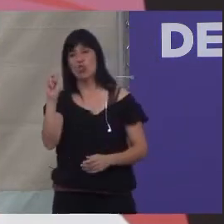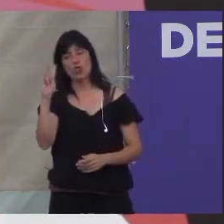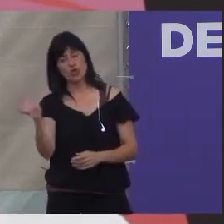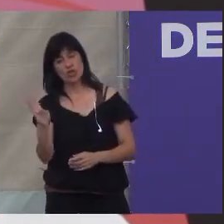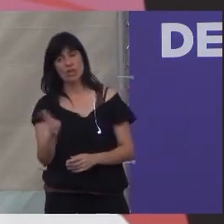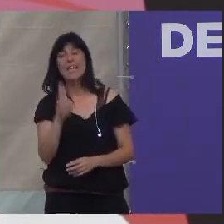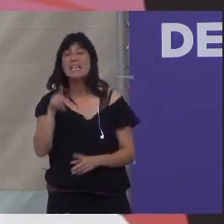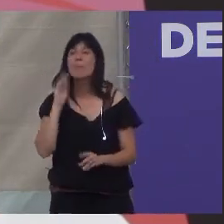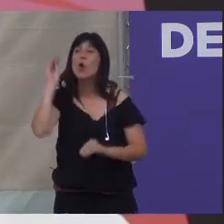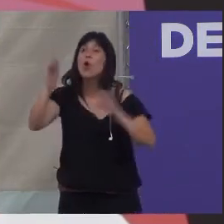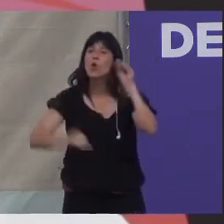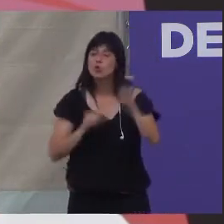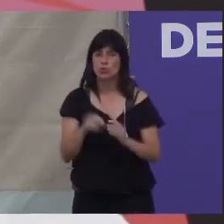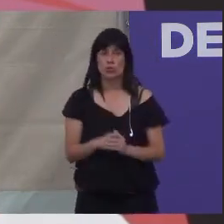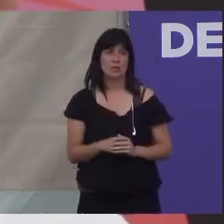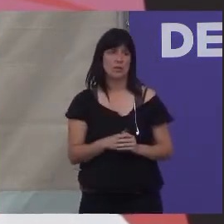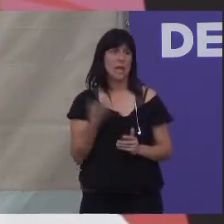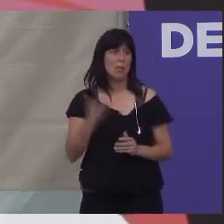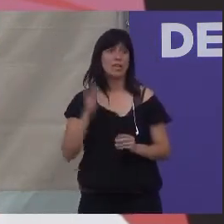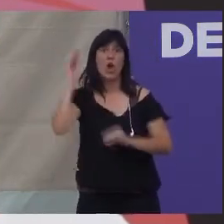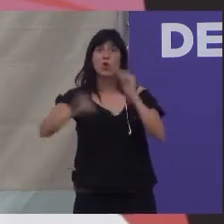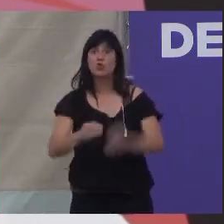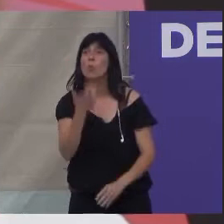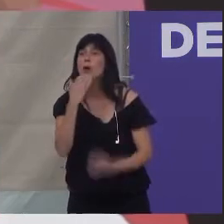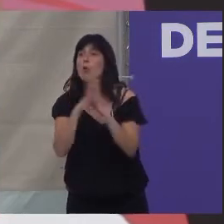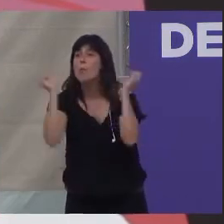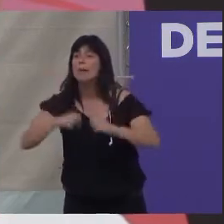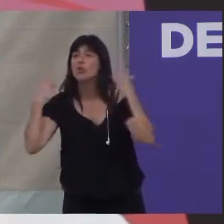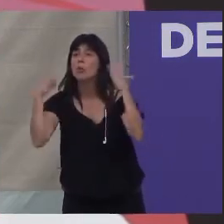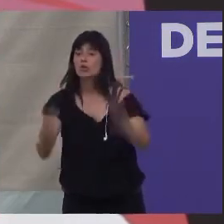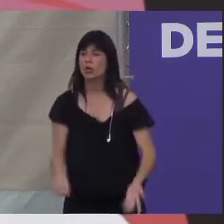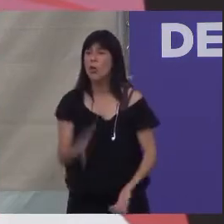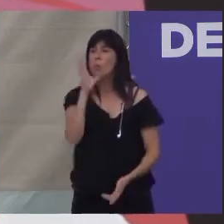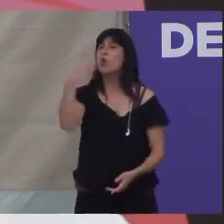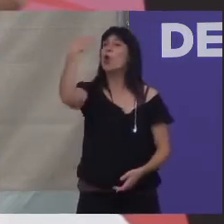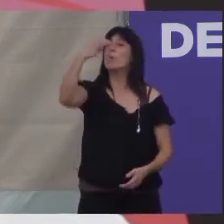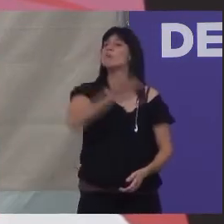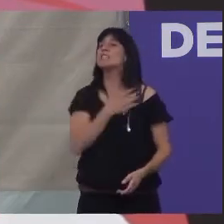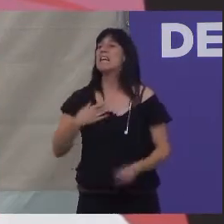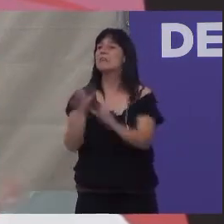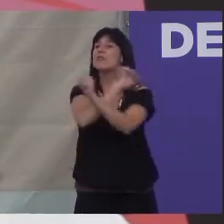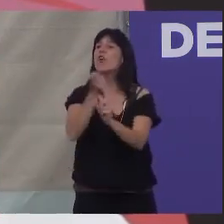Importants, consultes, com la del Pacte del Botànic, perquè el Podem que volem és horitzontal.